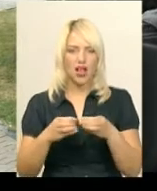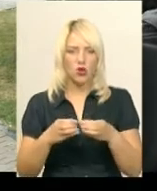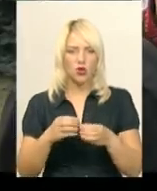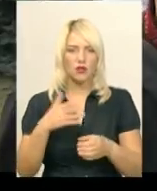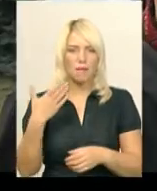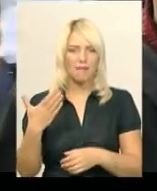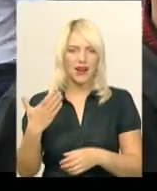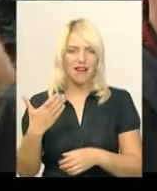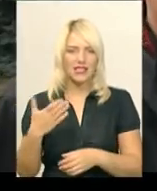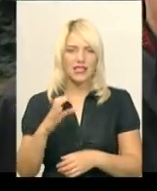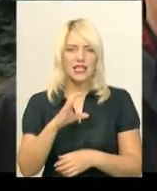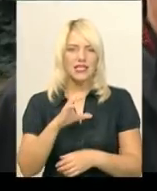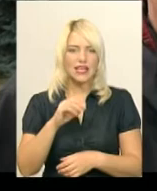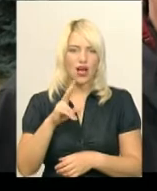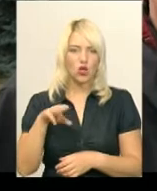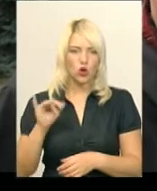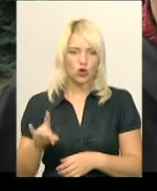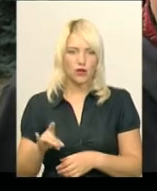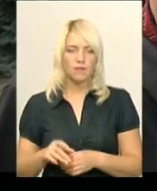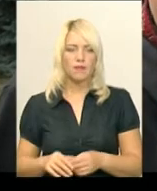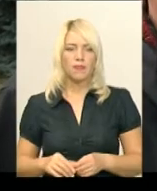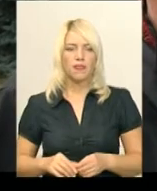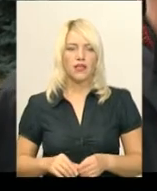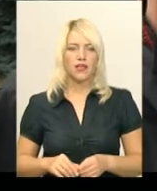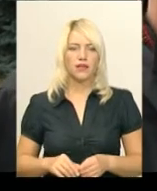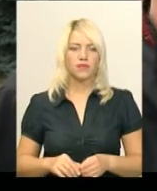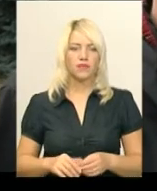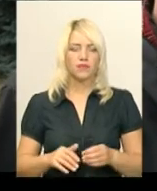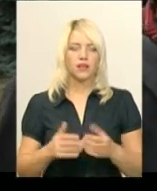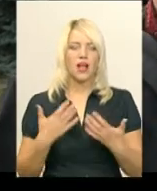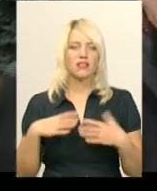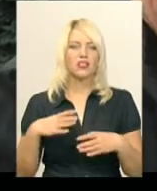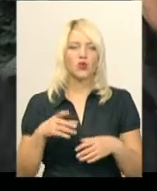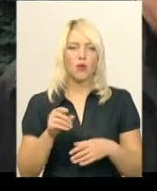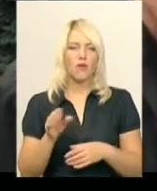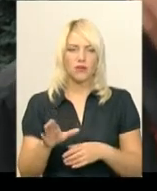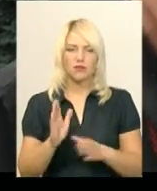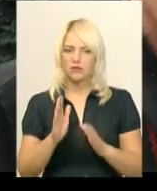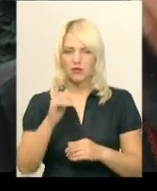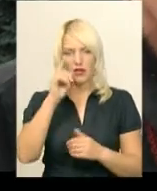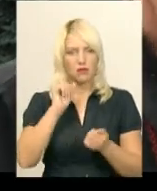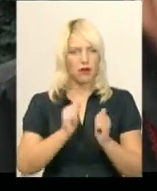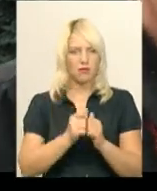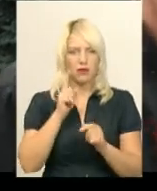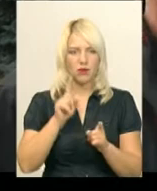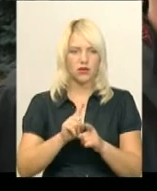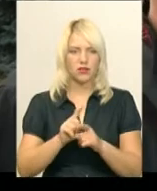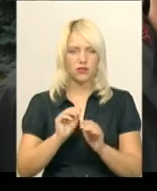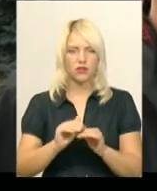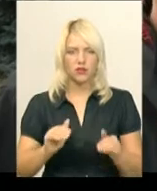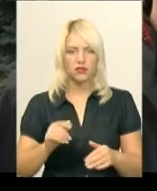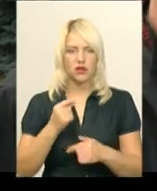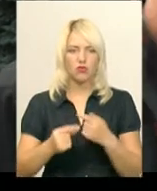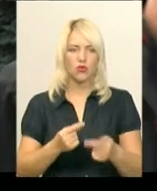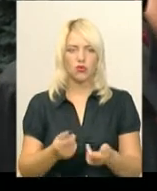штабу. Для чого вам це посвідчення? Тільки пам'ять. Побертимів, дітям, внукам